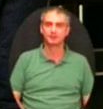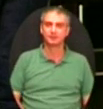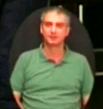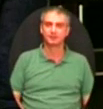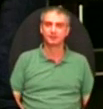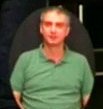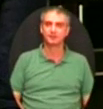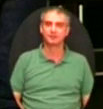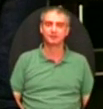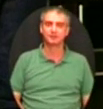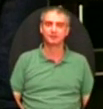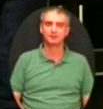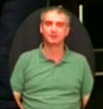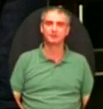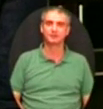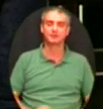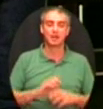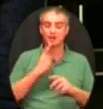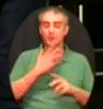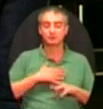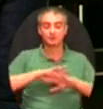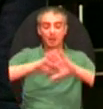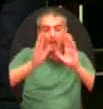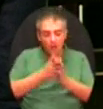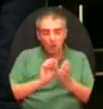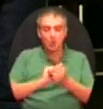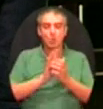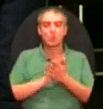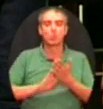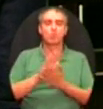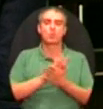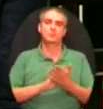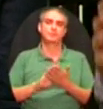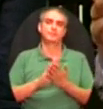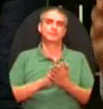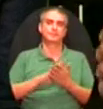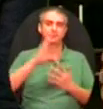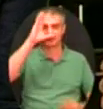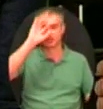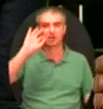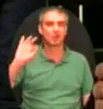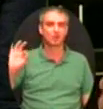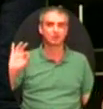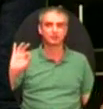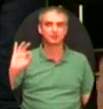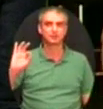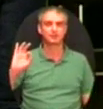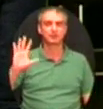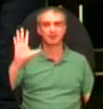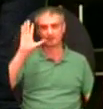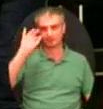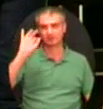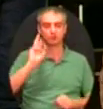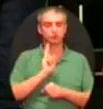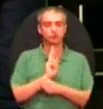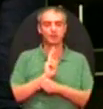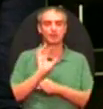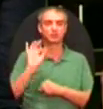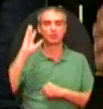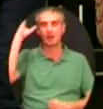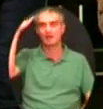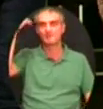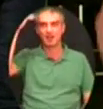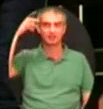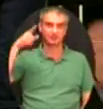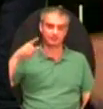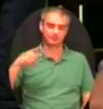ידעתי. בדיוק, זה הכל או לא כלום. הכל או לא כלום, הקונספציה או הפרדיגמה השמרנית הזו